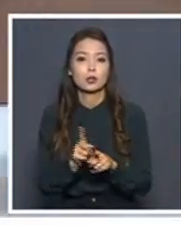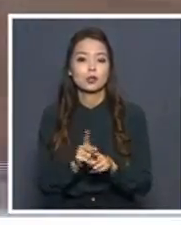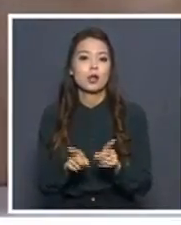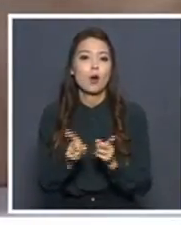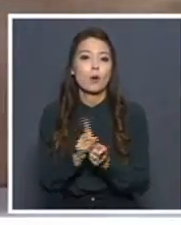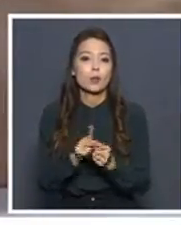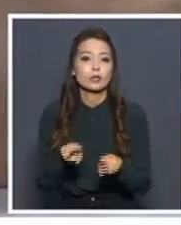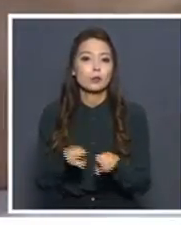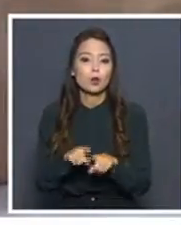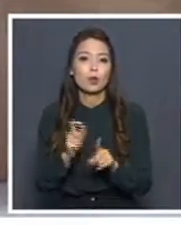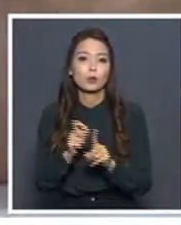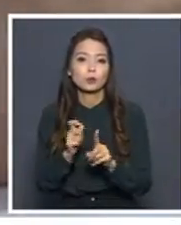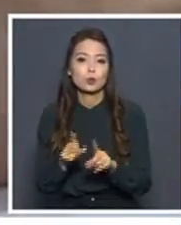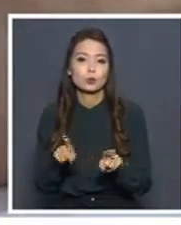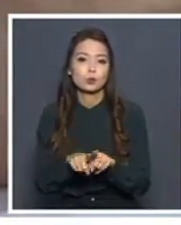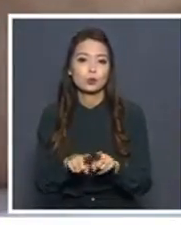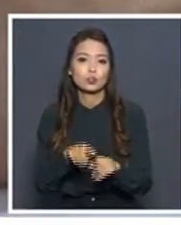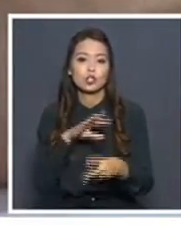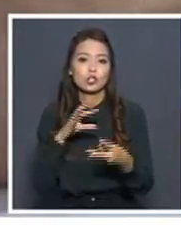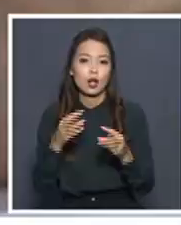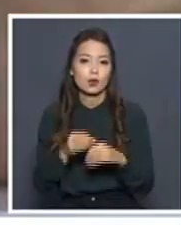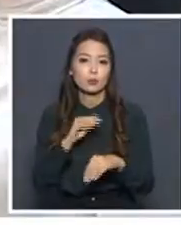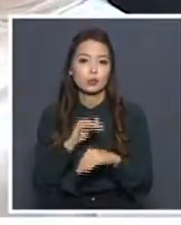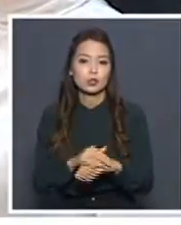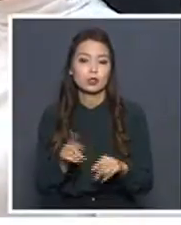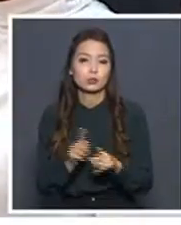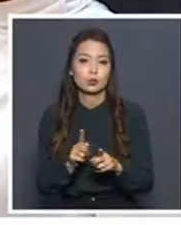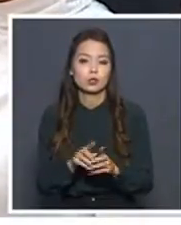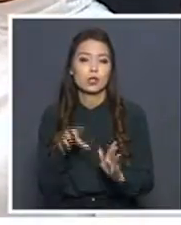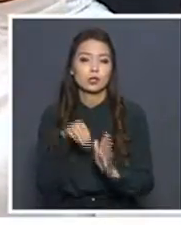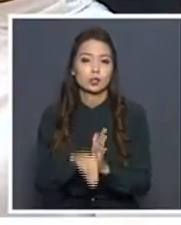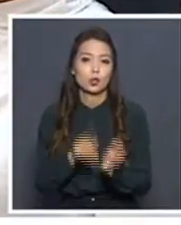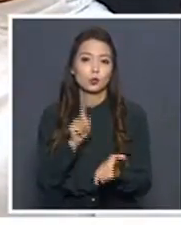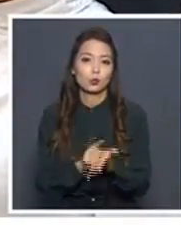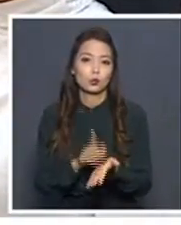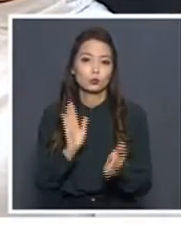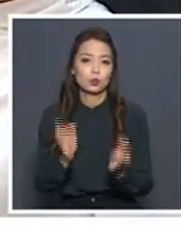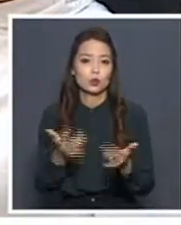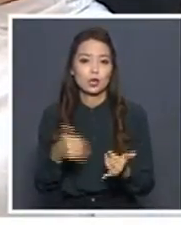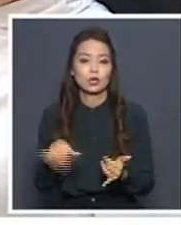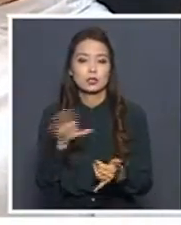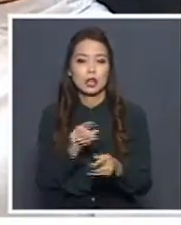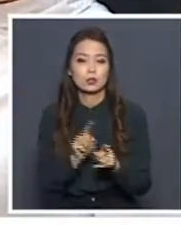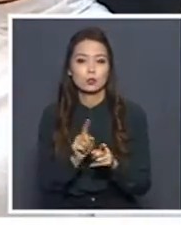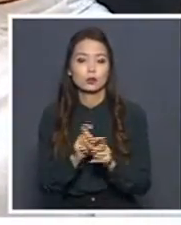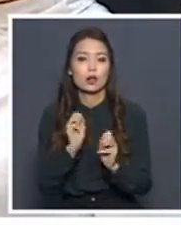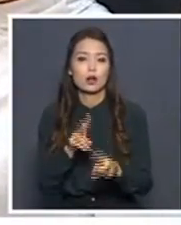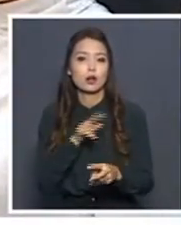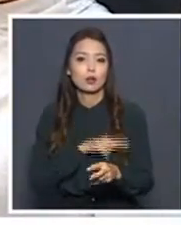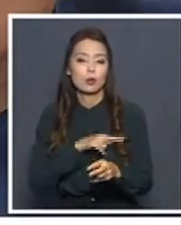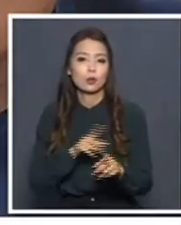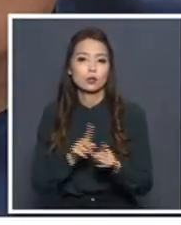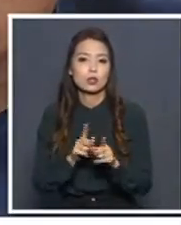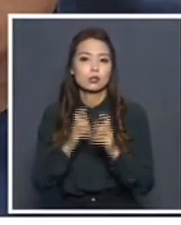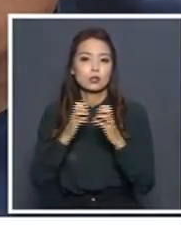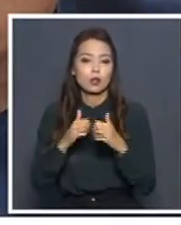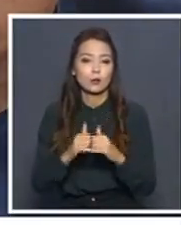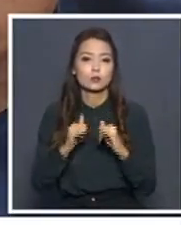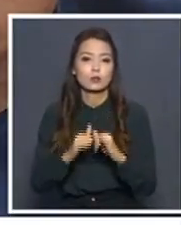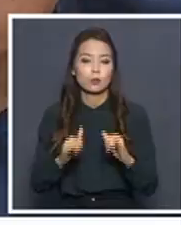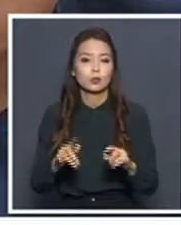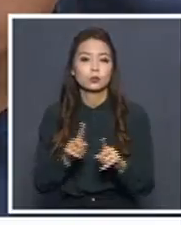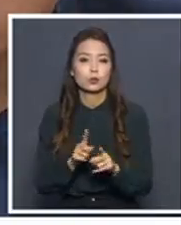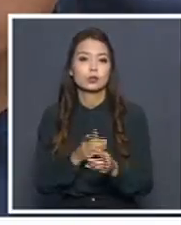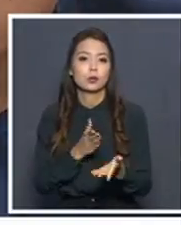терминологиялық өріспен шектелмей жалпы қолданысқа енуі мүмкін. Қазір терминдердің жасалу жолдарын айқындап талдау, даму бағытын